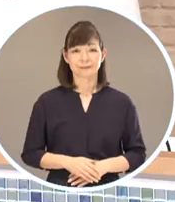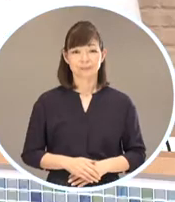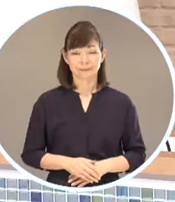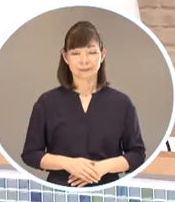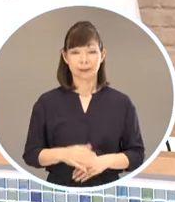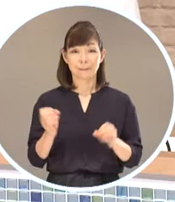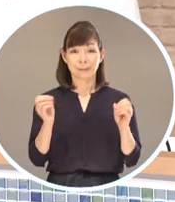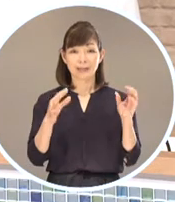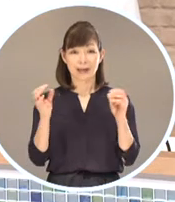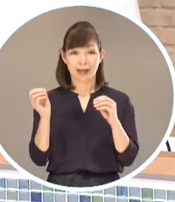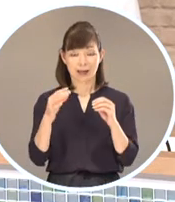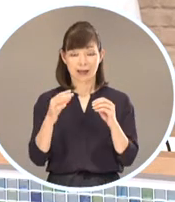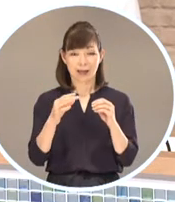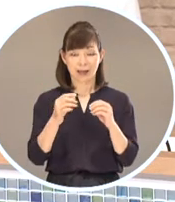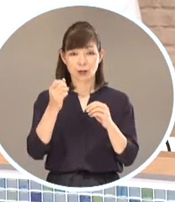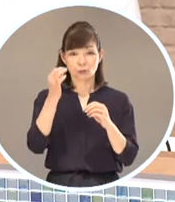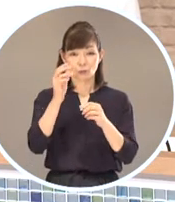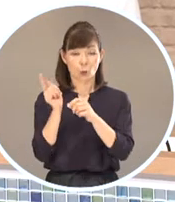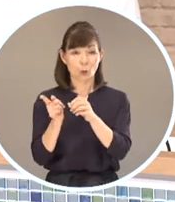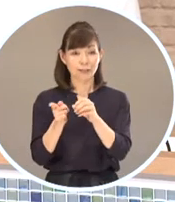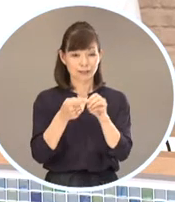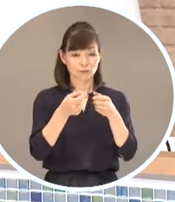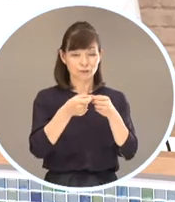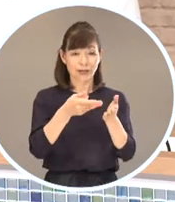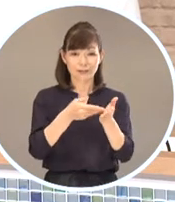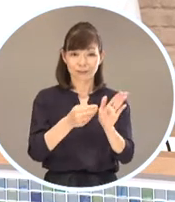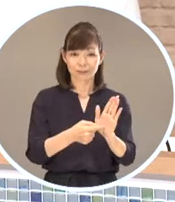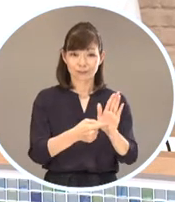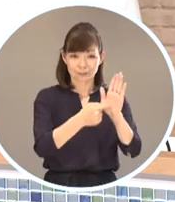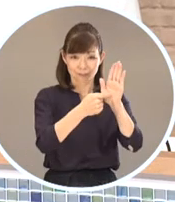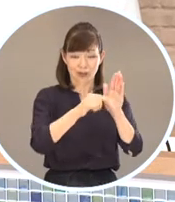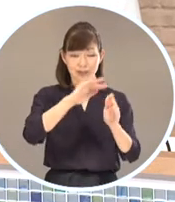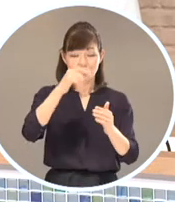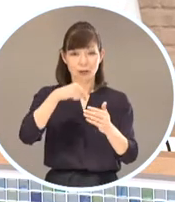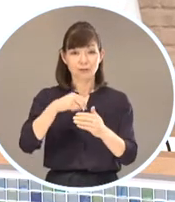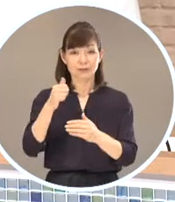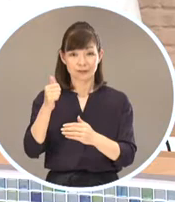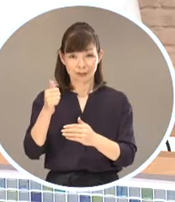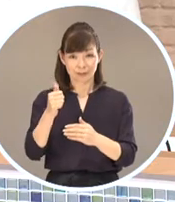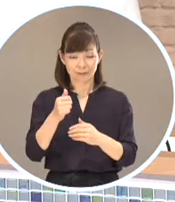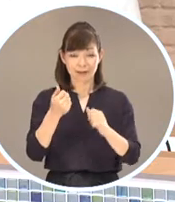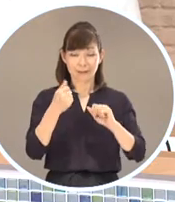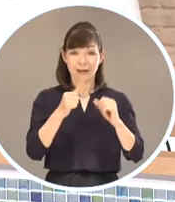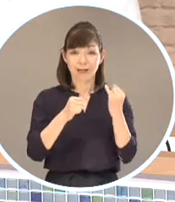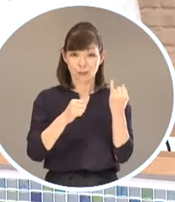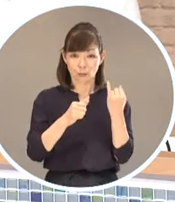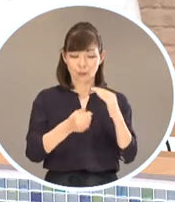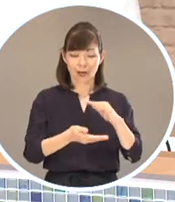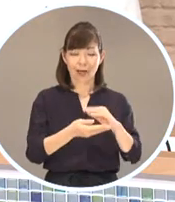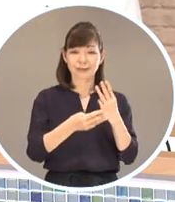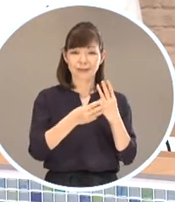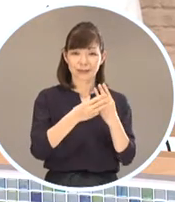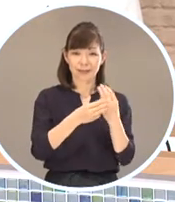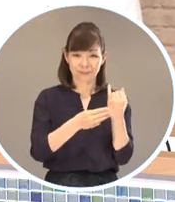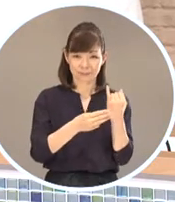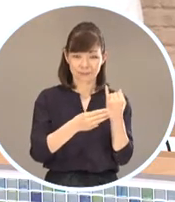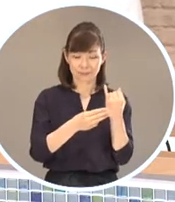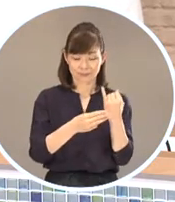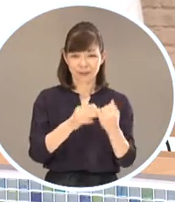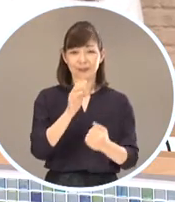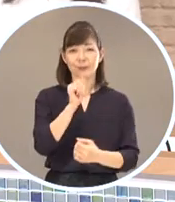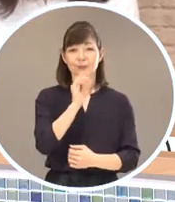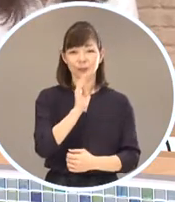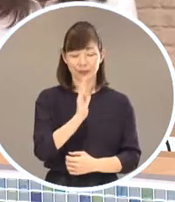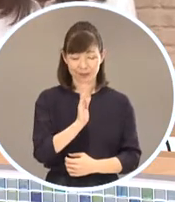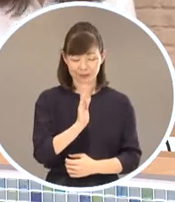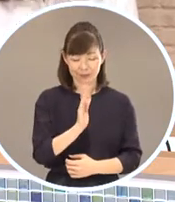そしてパネラーとしてプロ野球解説でおなじみの山内康之さんとタレントの浅田真由さんにもお越しいただいております。 よろしくお